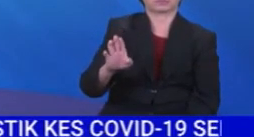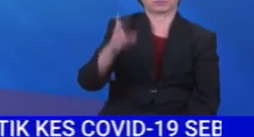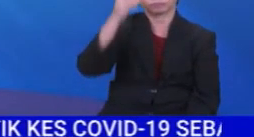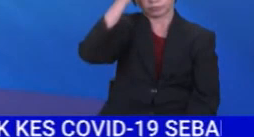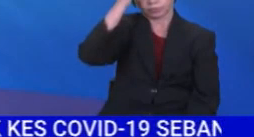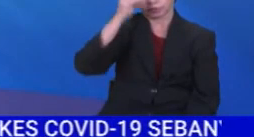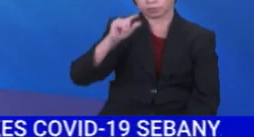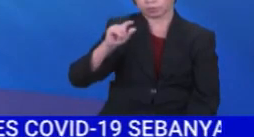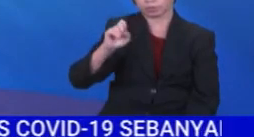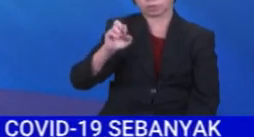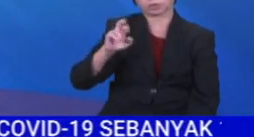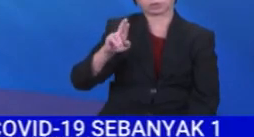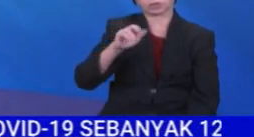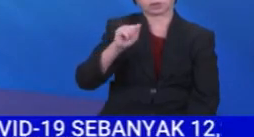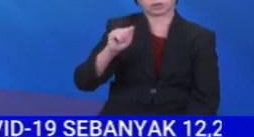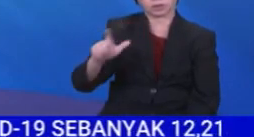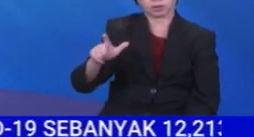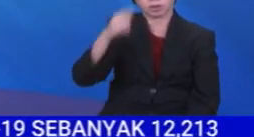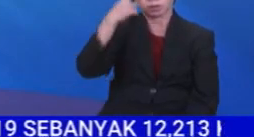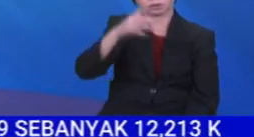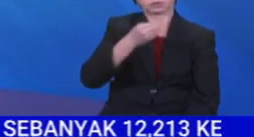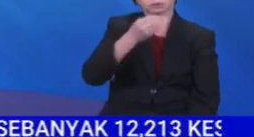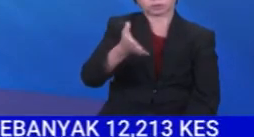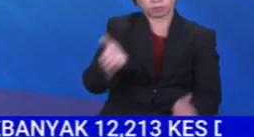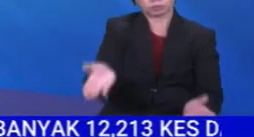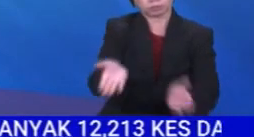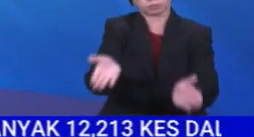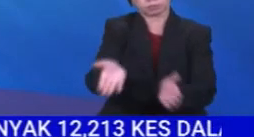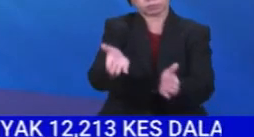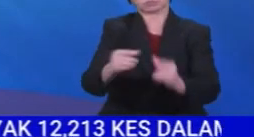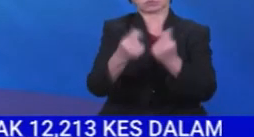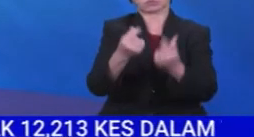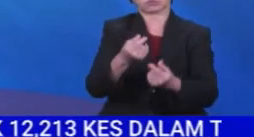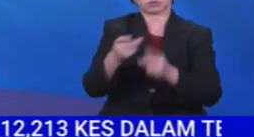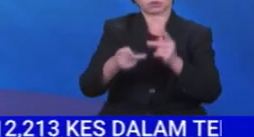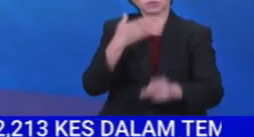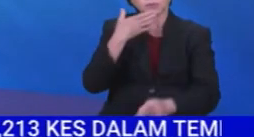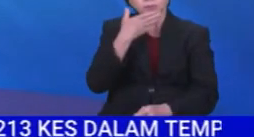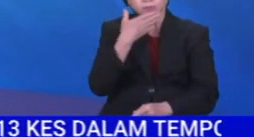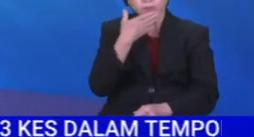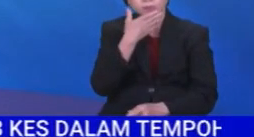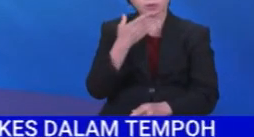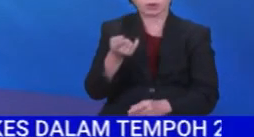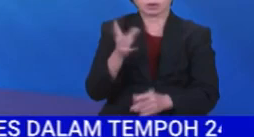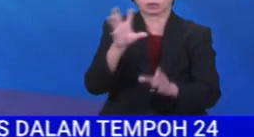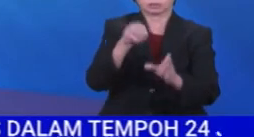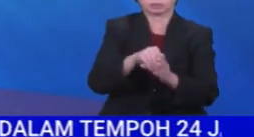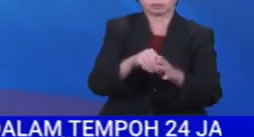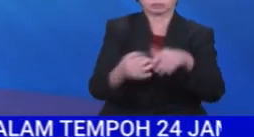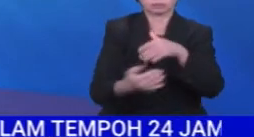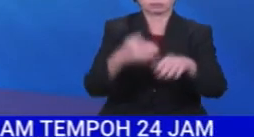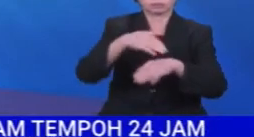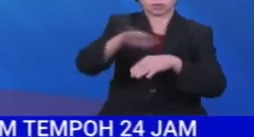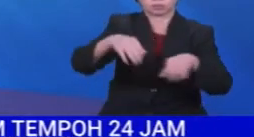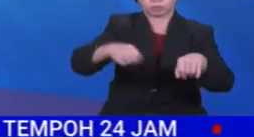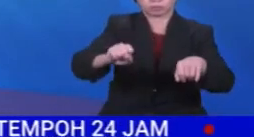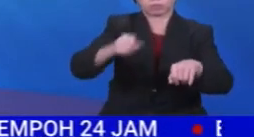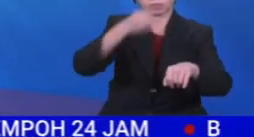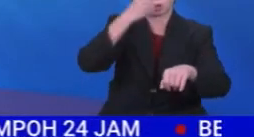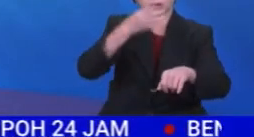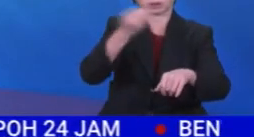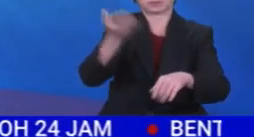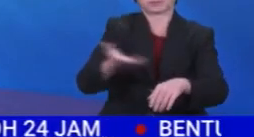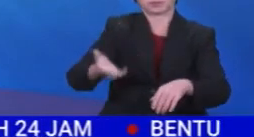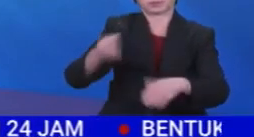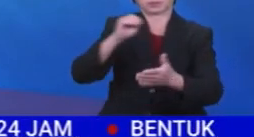datogel entah Jabu untuk memberi dorongan kepada Golongan muda berkecimpung dalam industri penghantaran makanan dan